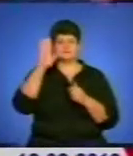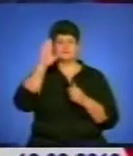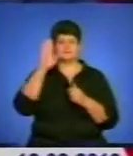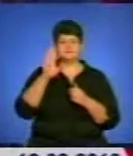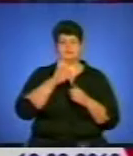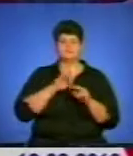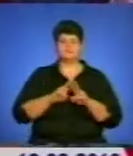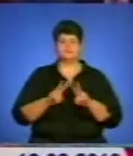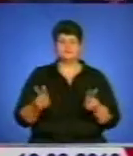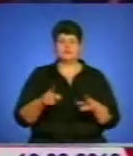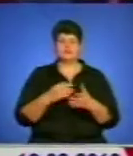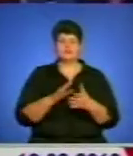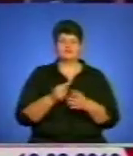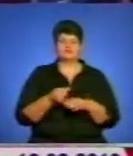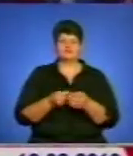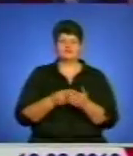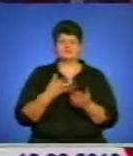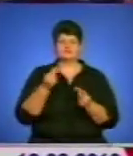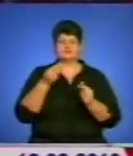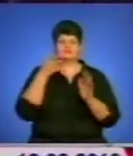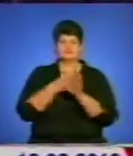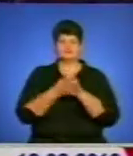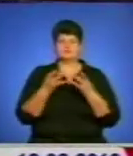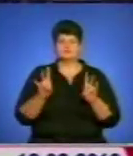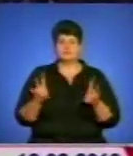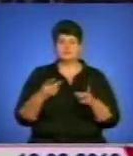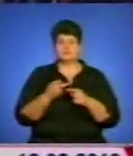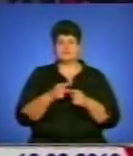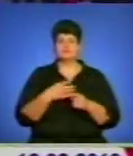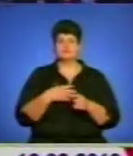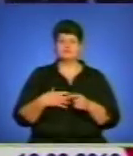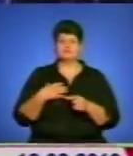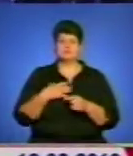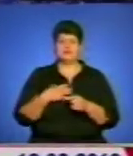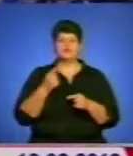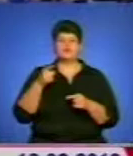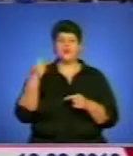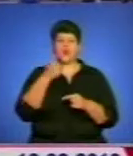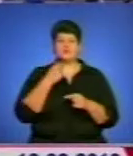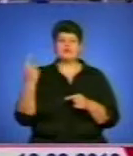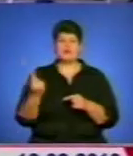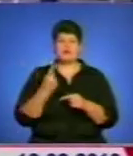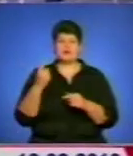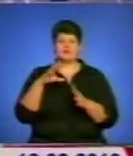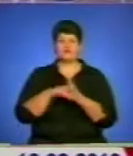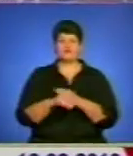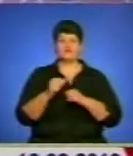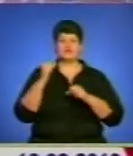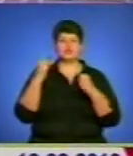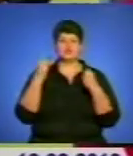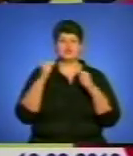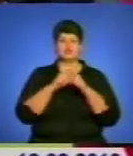різновидів спорту, тут недорога екіпіровка чи інвентар. І це немаловажливо. Також цього року вперше гірьовий спорт введений у шкільну